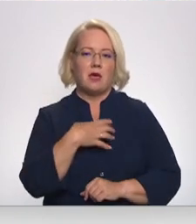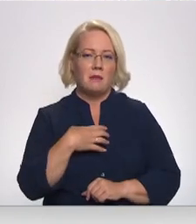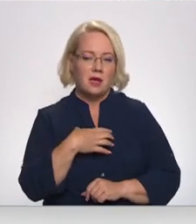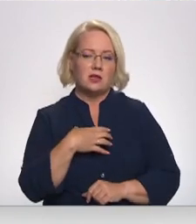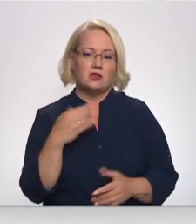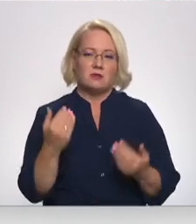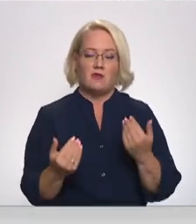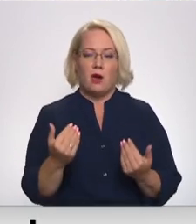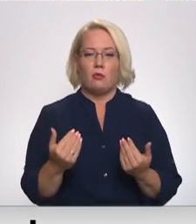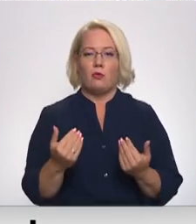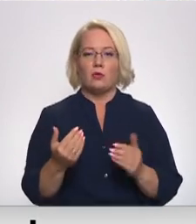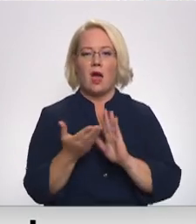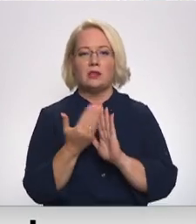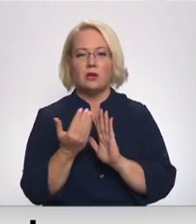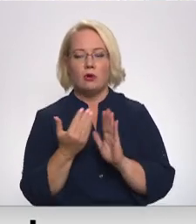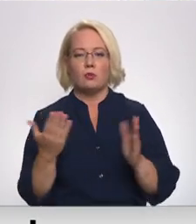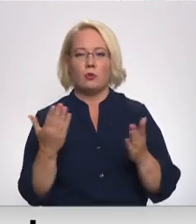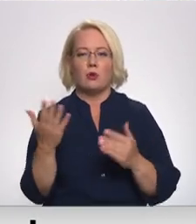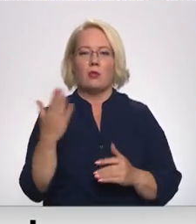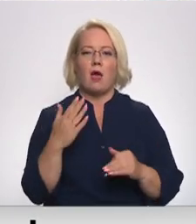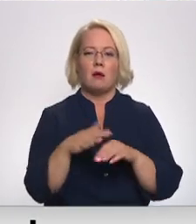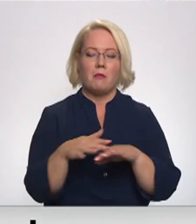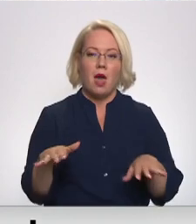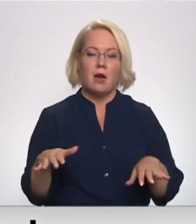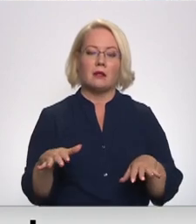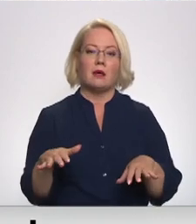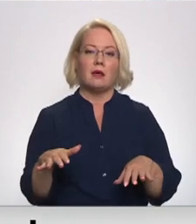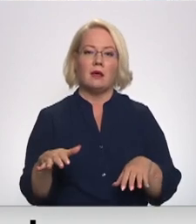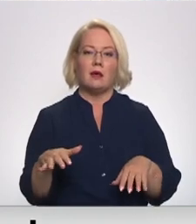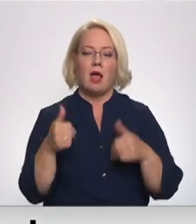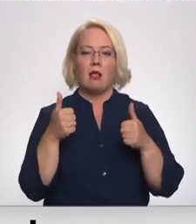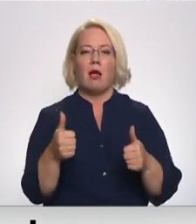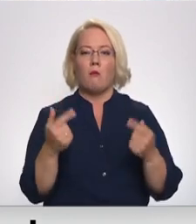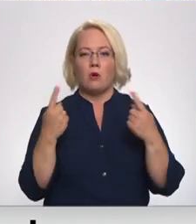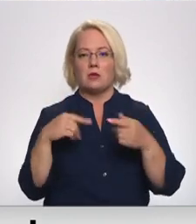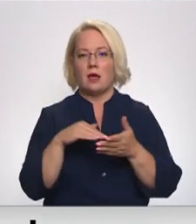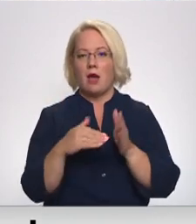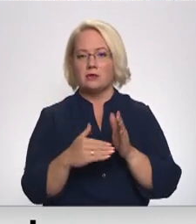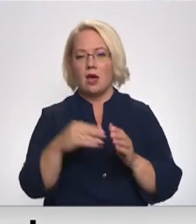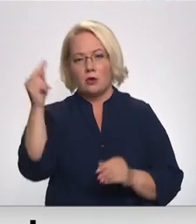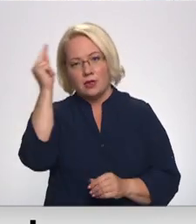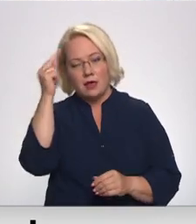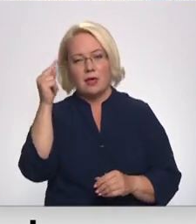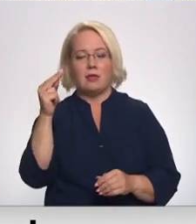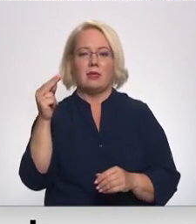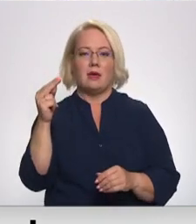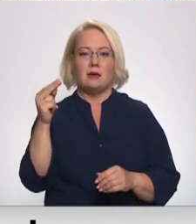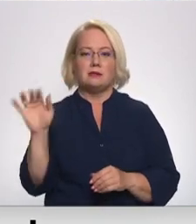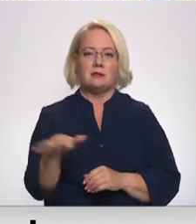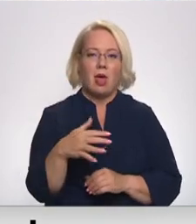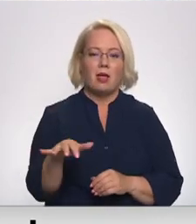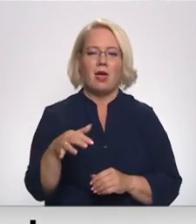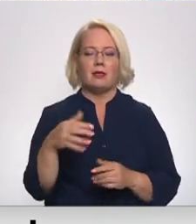varbūt tāda atsaucība, kur nāk bērni labos laikapstākļos trenēties, spēlēt,